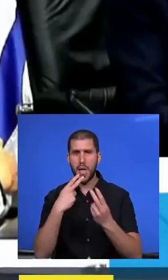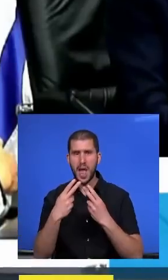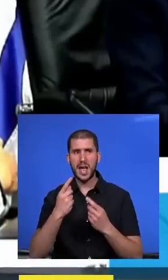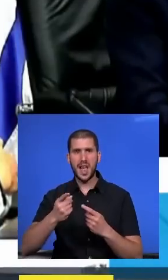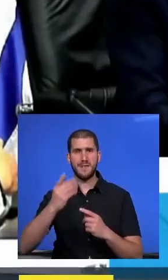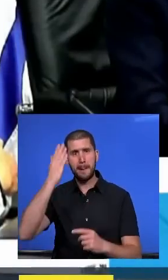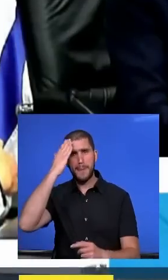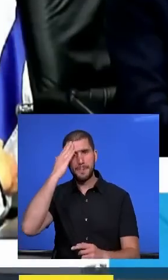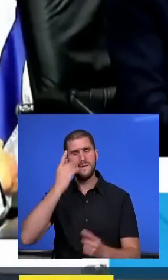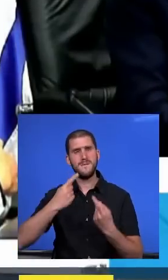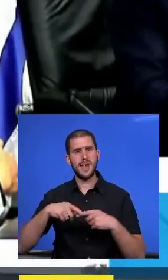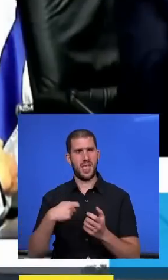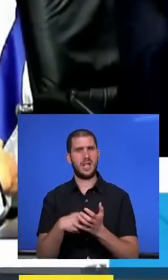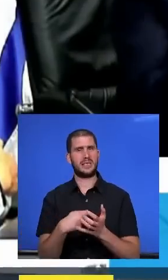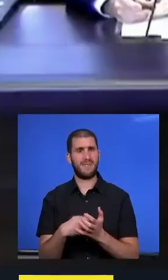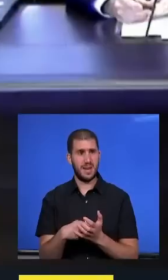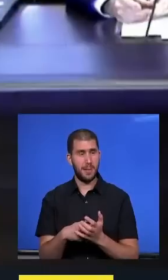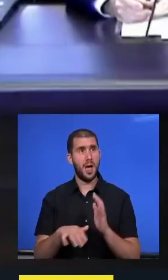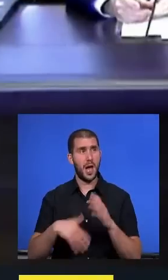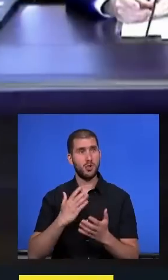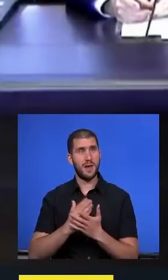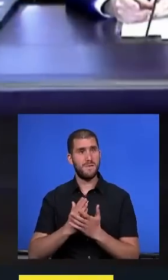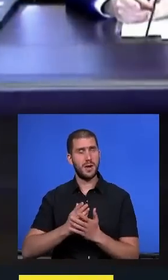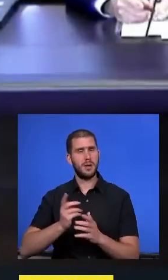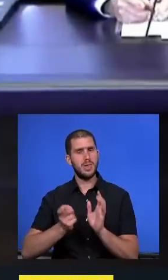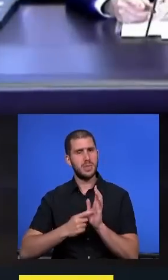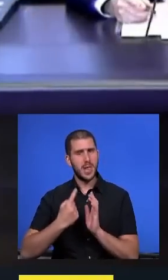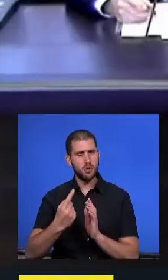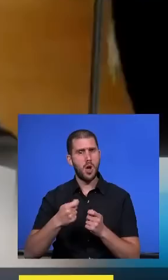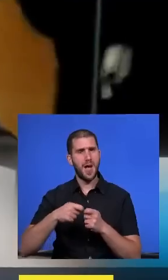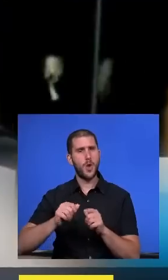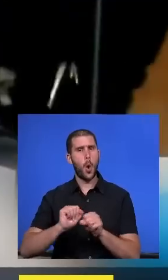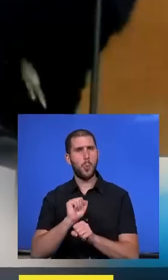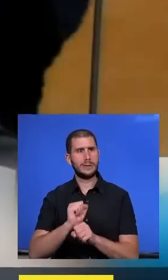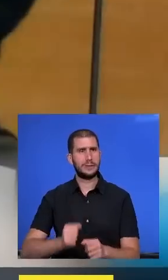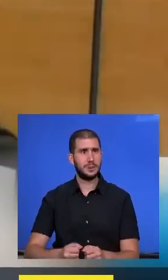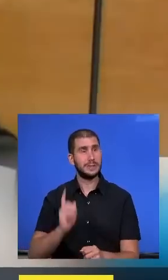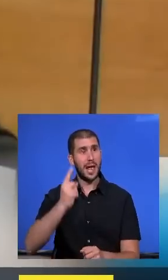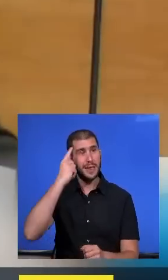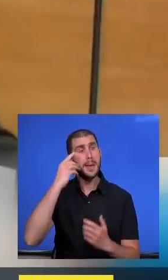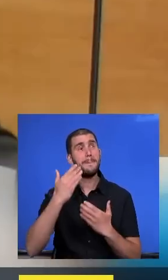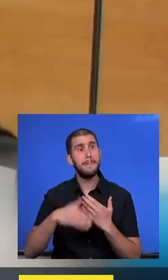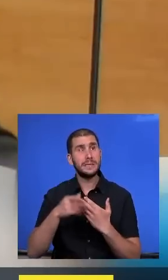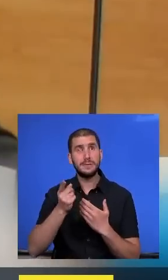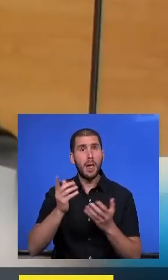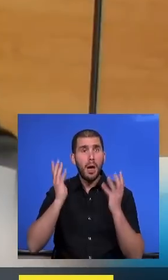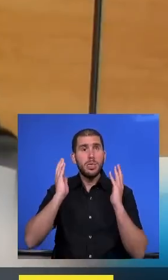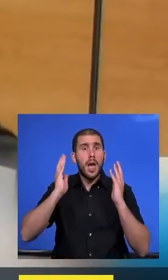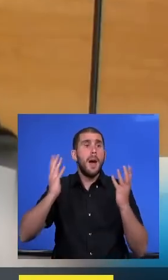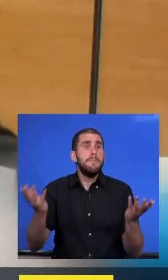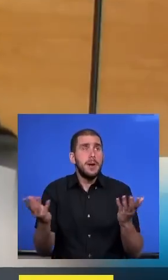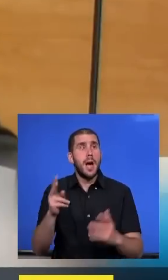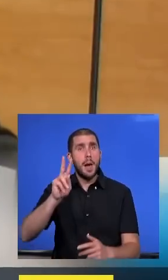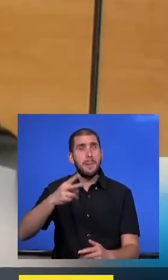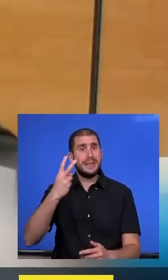פה בוועדת הכספים, אחרי שדחקו בו חברי האופוזיציה. צריך לדעת שבסוף בסוף זאת לא דרמה גדולה.